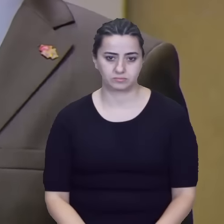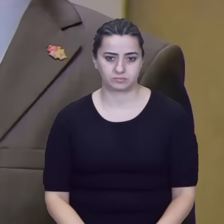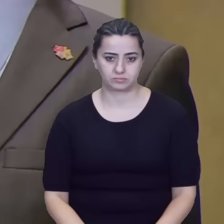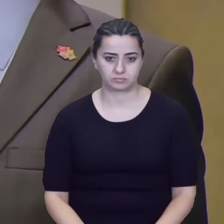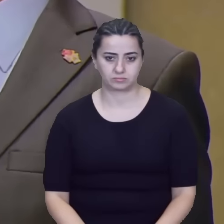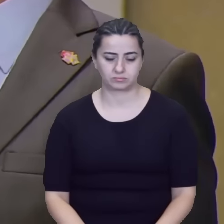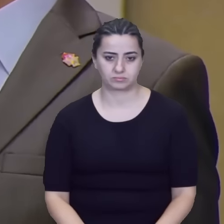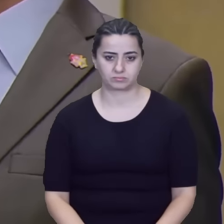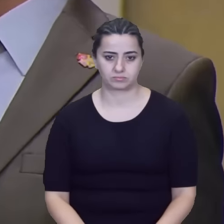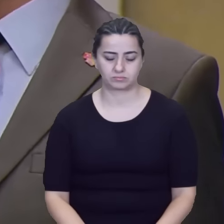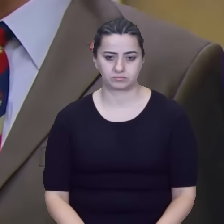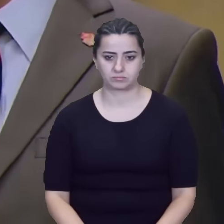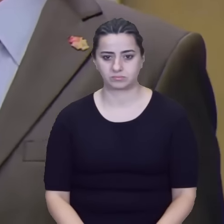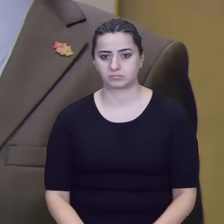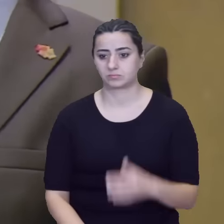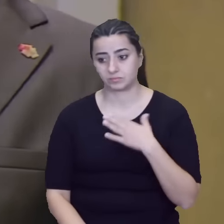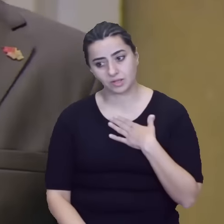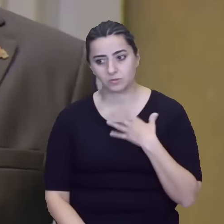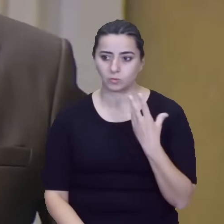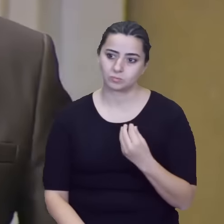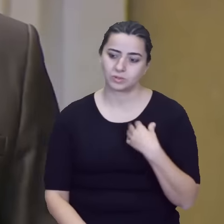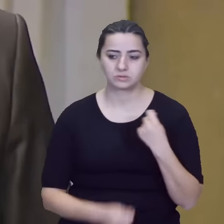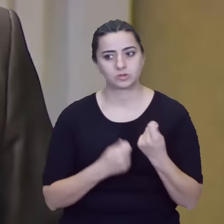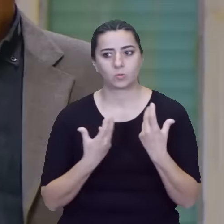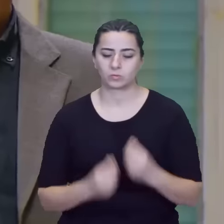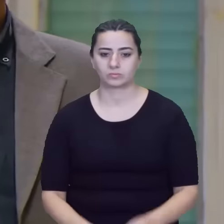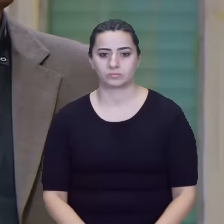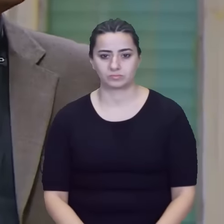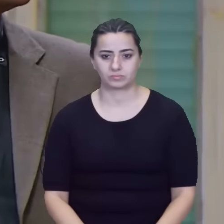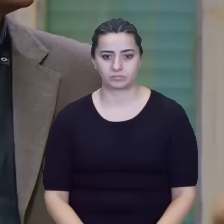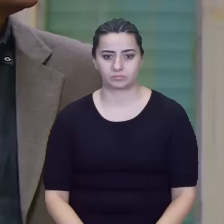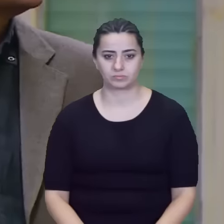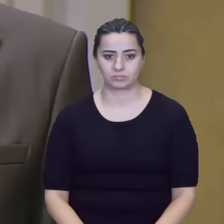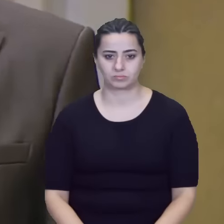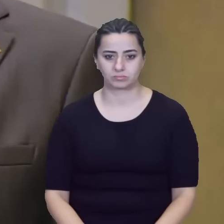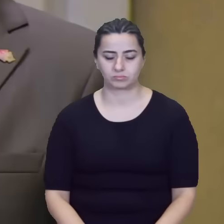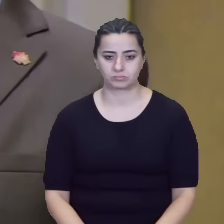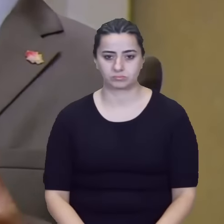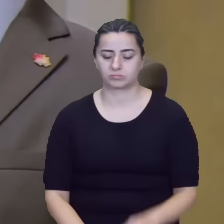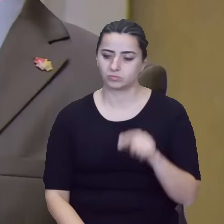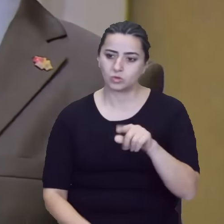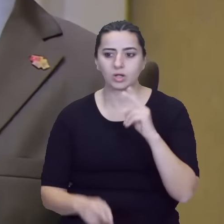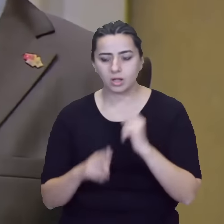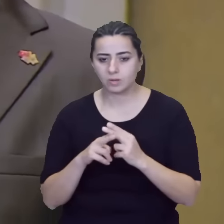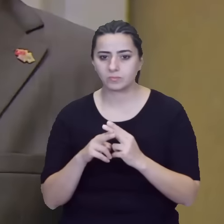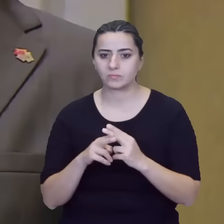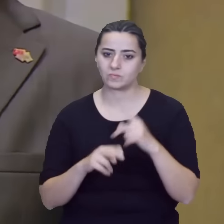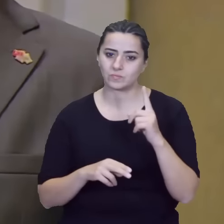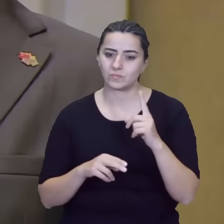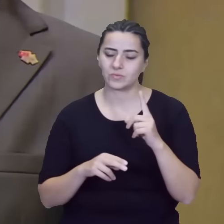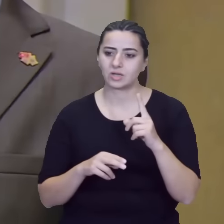Evet. Olmazsa ben bunu benim el atsam ben iyi olur yani. Evet. O zaman biz bunu hemen şimdi bir